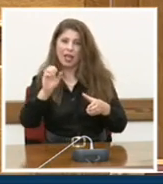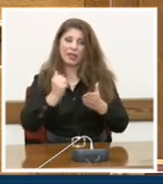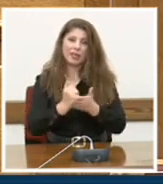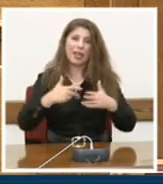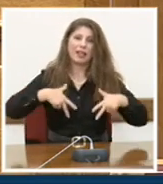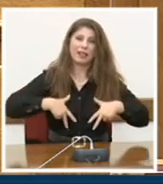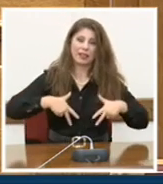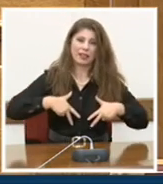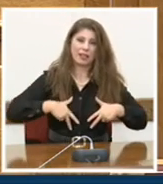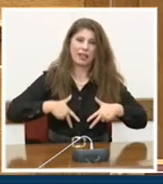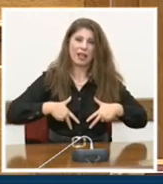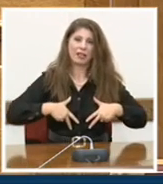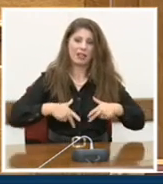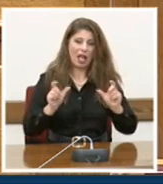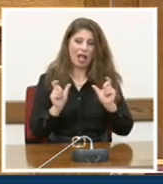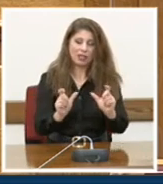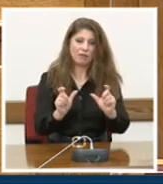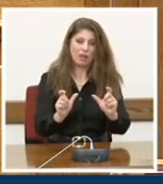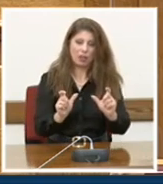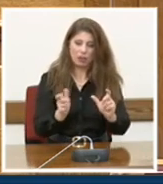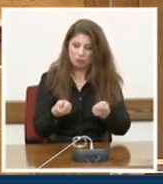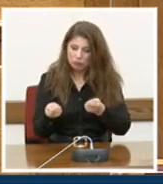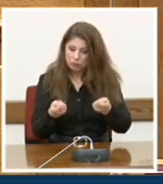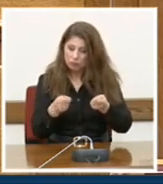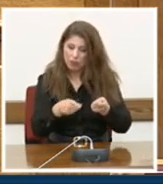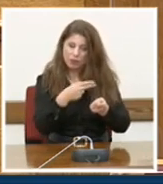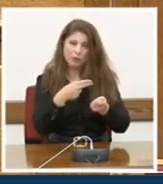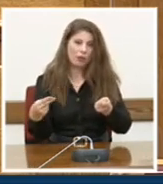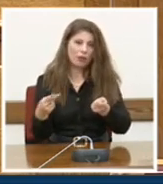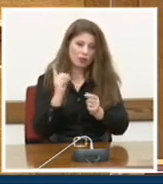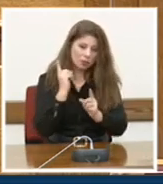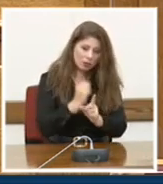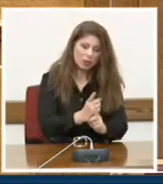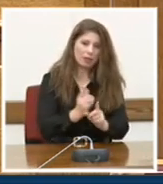που χειρίστηκαν την υπόθεση, συγκεκριμένα ερωτήματα.